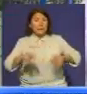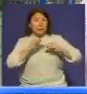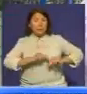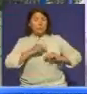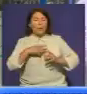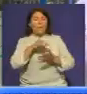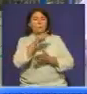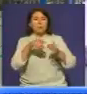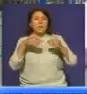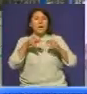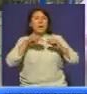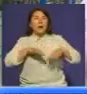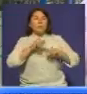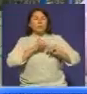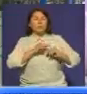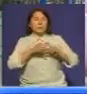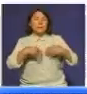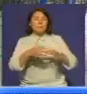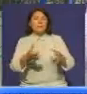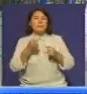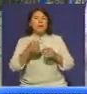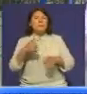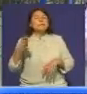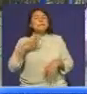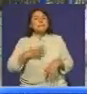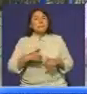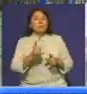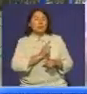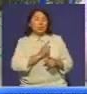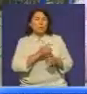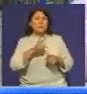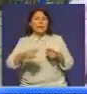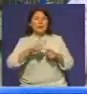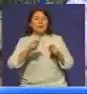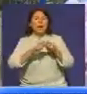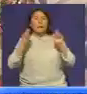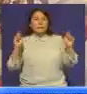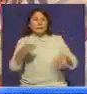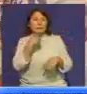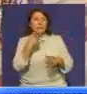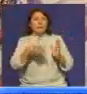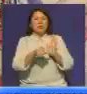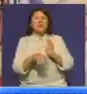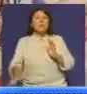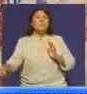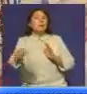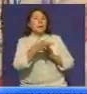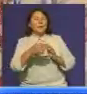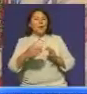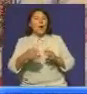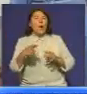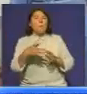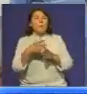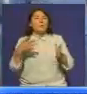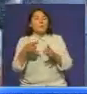вопрос работа решится во многих семьях поэтому мы с нетерпением будем ждать скорейшего открытия 26 микрорайоне высокий спрос